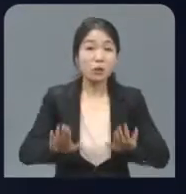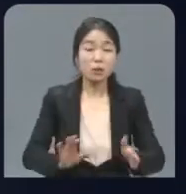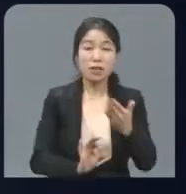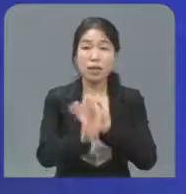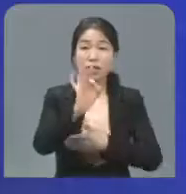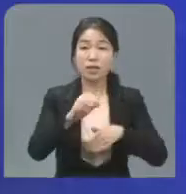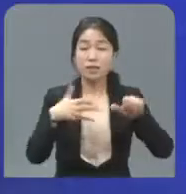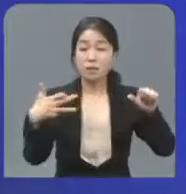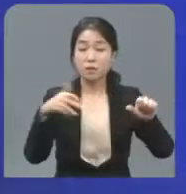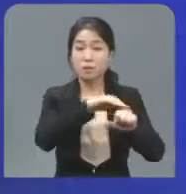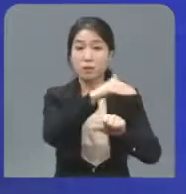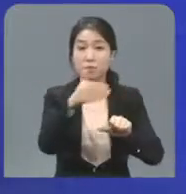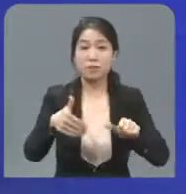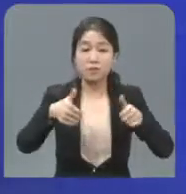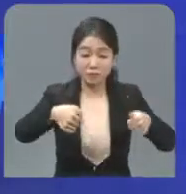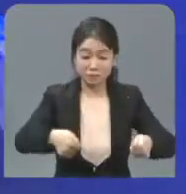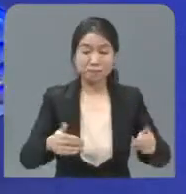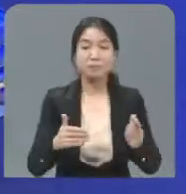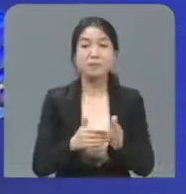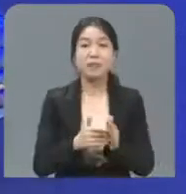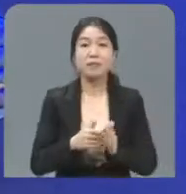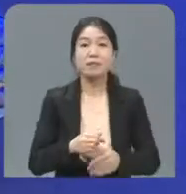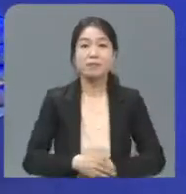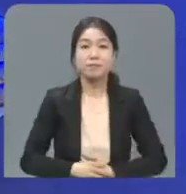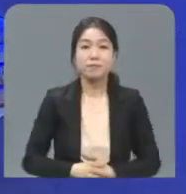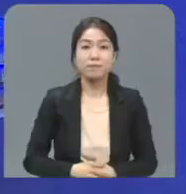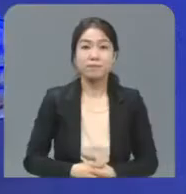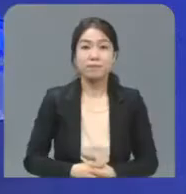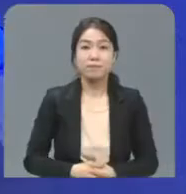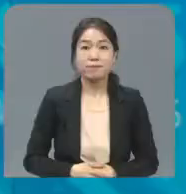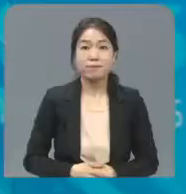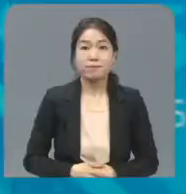오전 국립 5.18 묘지를 참배했습니다.